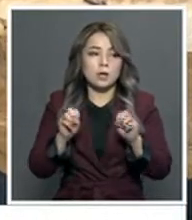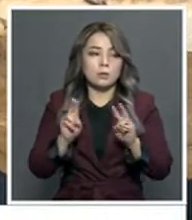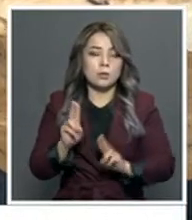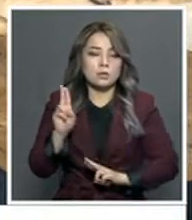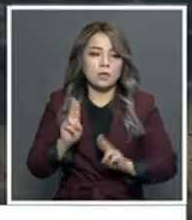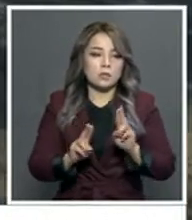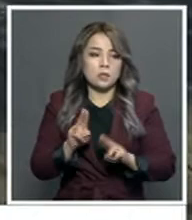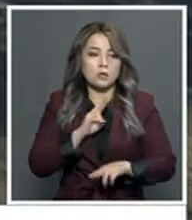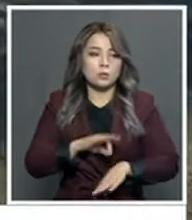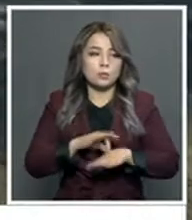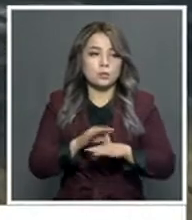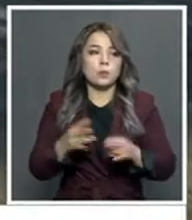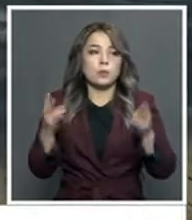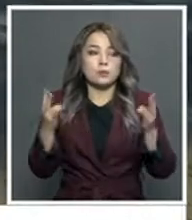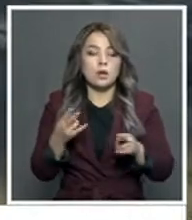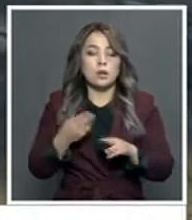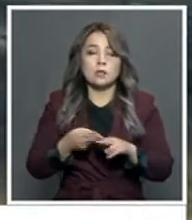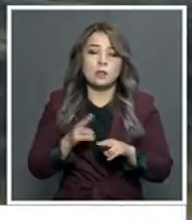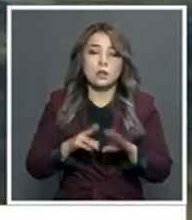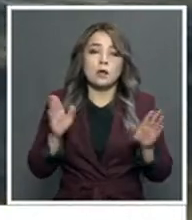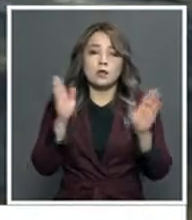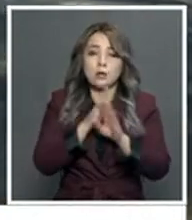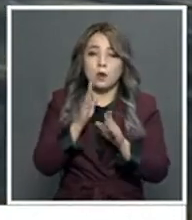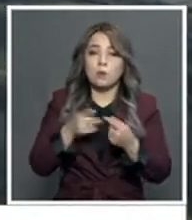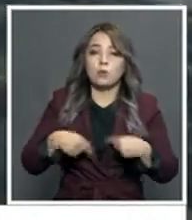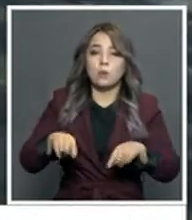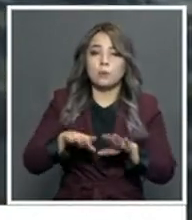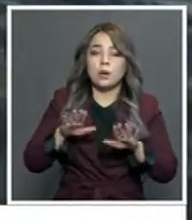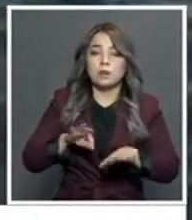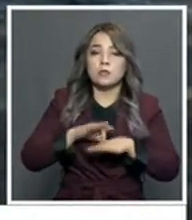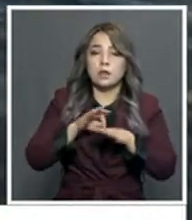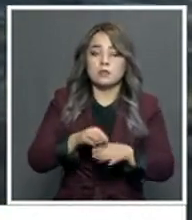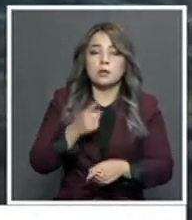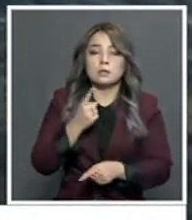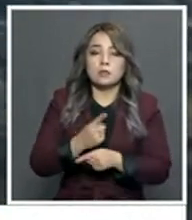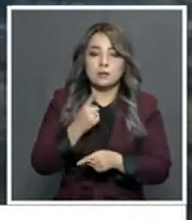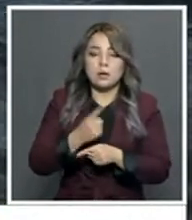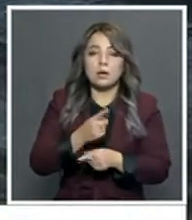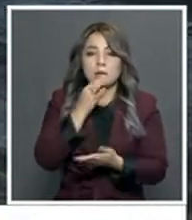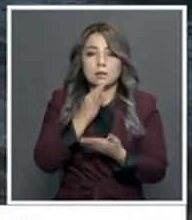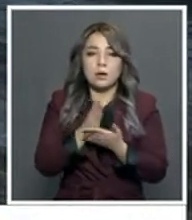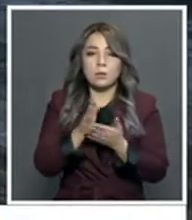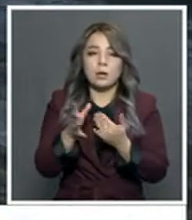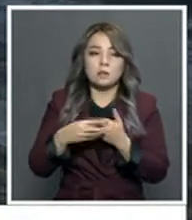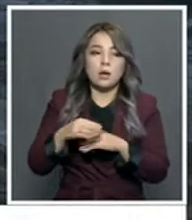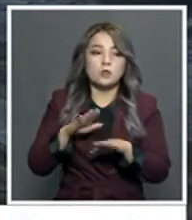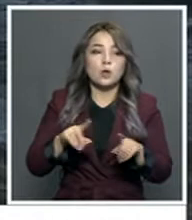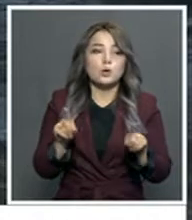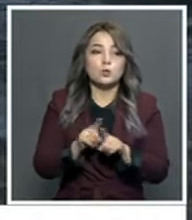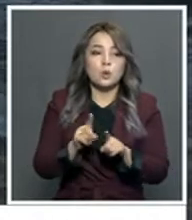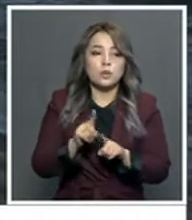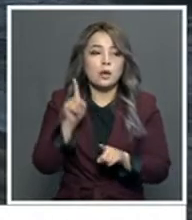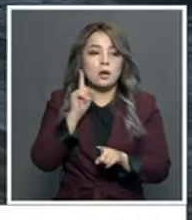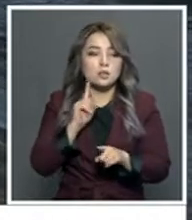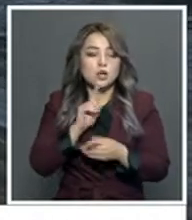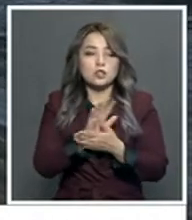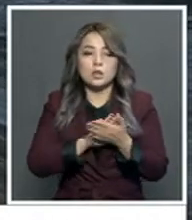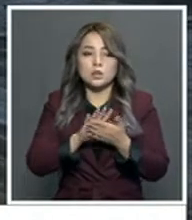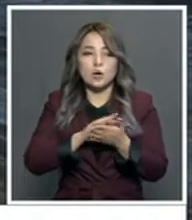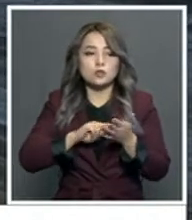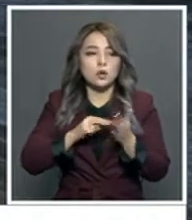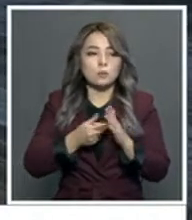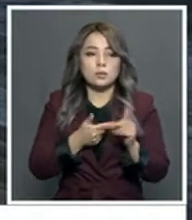ереже жасалуы тиіс. Сондықтан экологтар қоғамдық тыңдау өткізуді талап етуде. Жергілікті әкімдік болса, әзірге ешқандай да